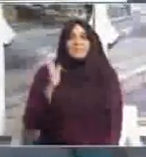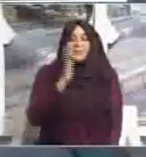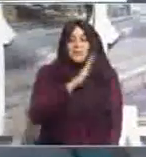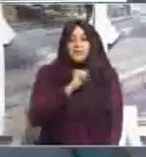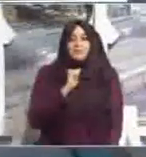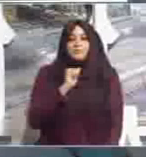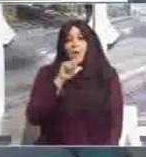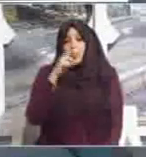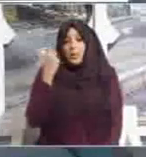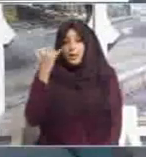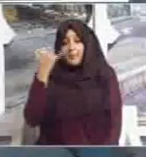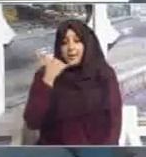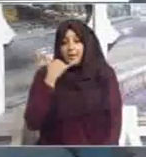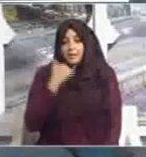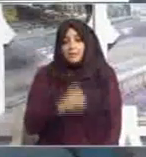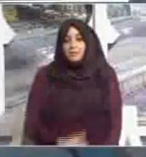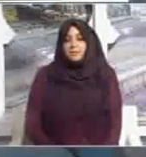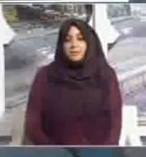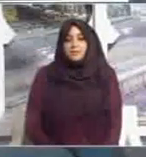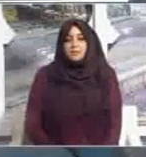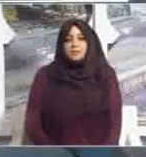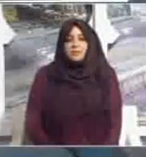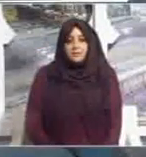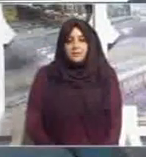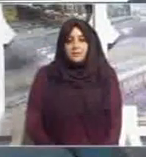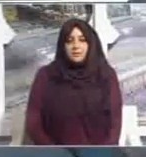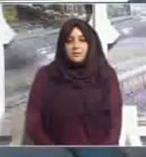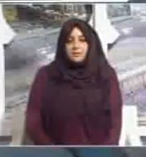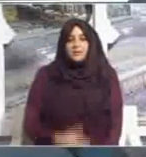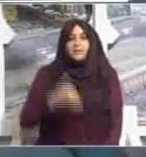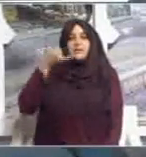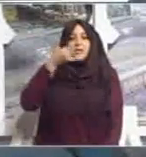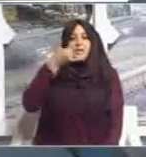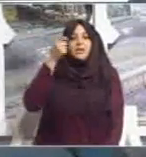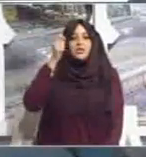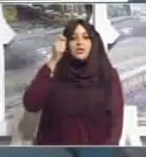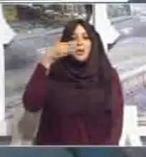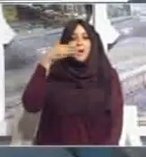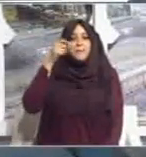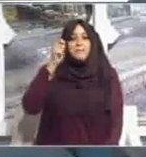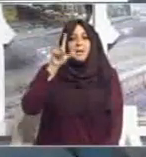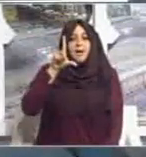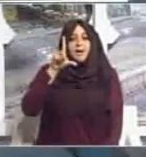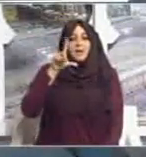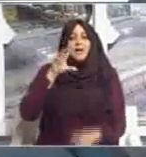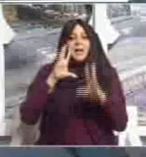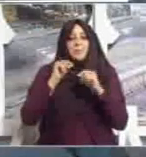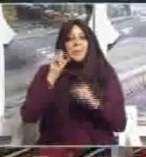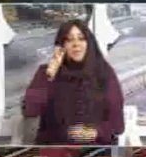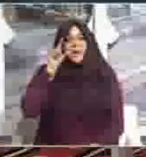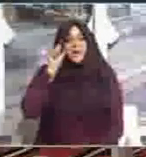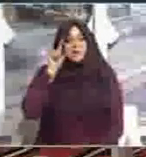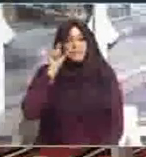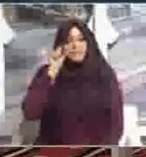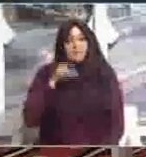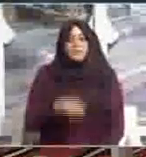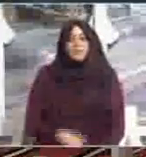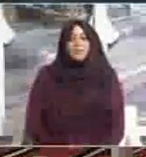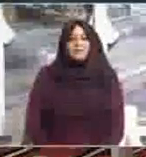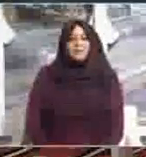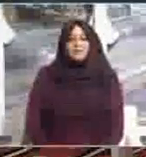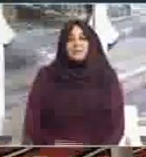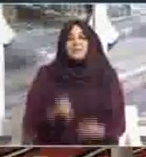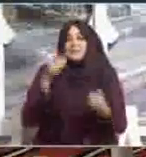احمد شكون اللي معنا؟ الو جمال من البيض. نعم تفضل خويا. يسرك بالشيخ